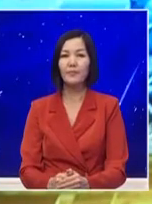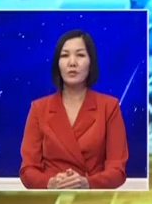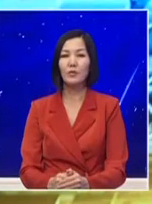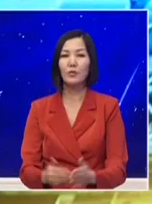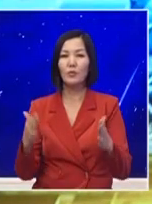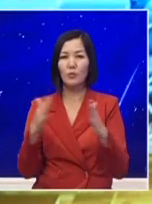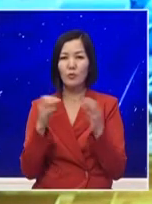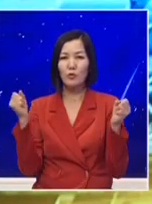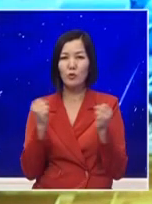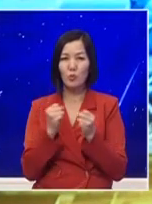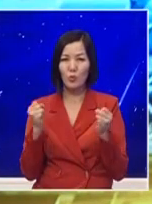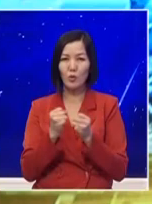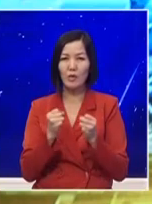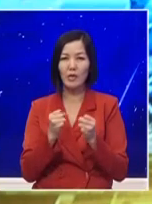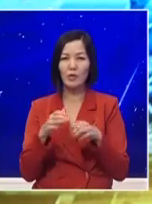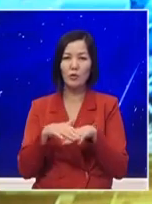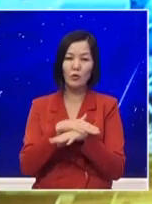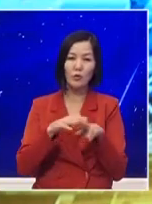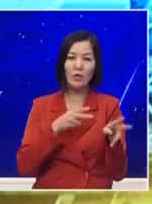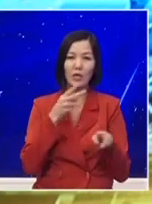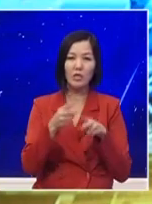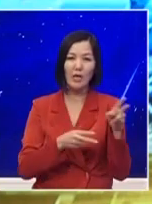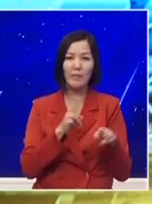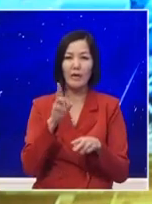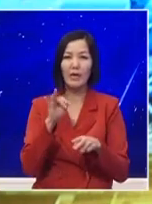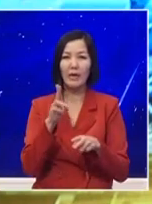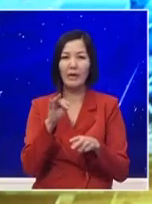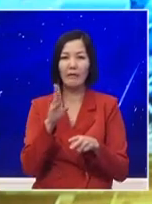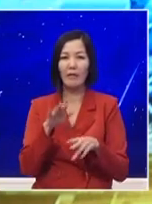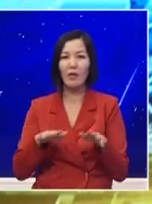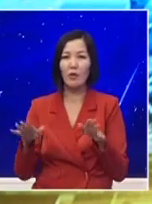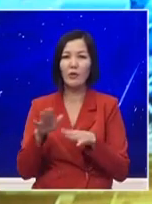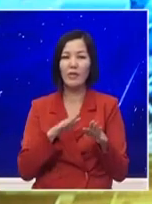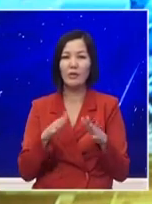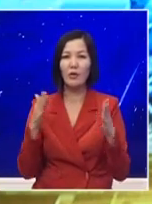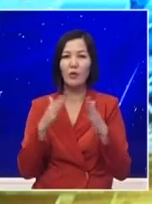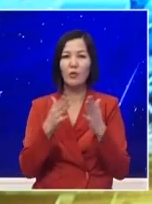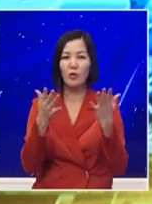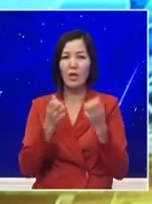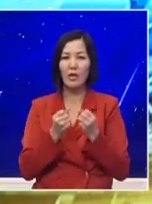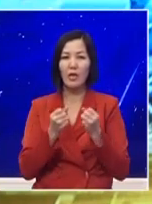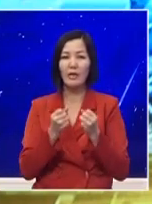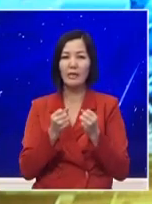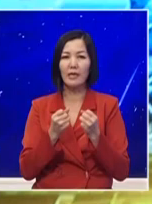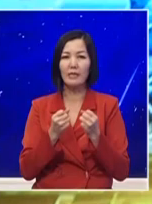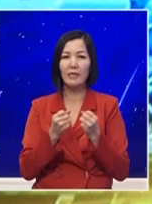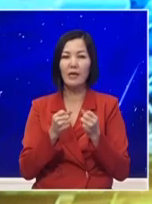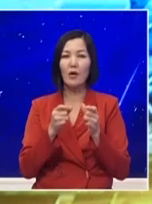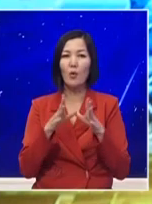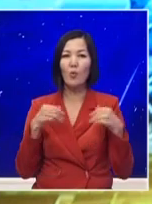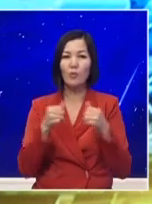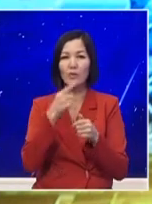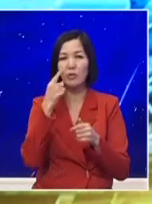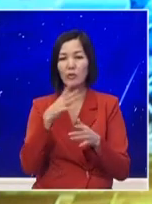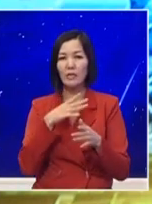Үй суық, мазақ ашты. Бұл тұрғындар шағымы. Қаратал ауданындағы кезекпен үй алған мұқтаж отбасылары осылай дейді. Екі